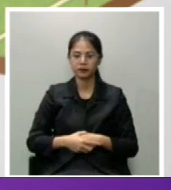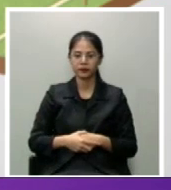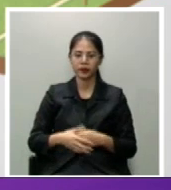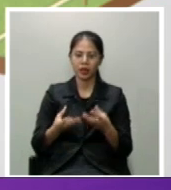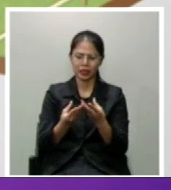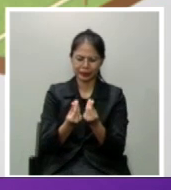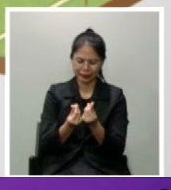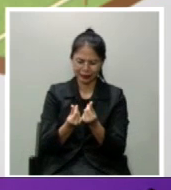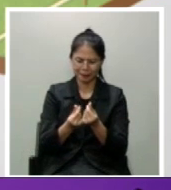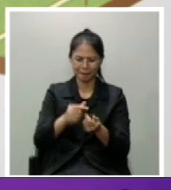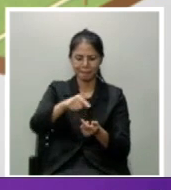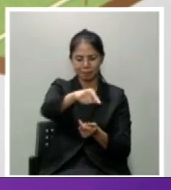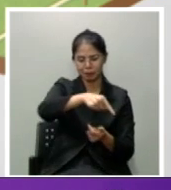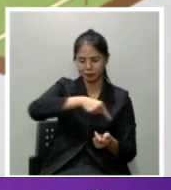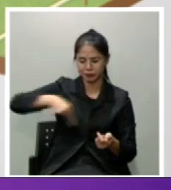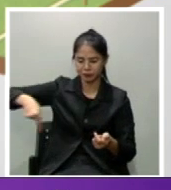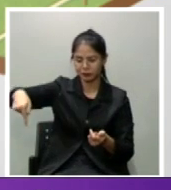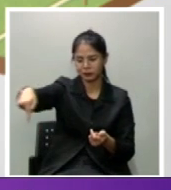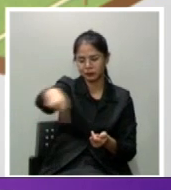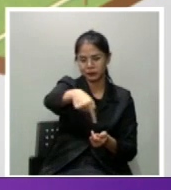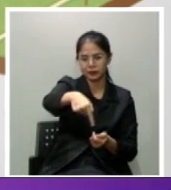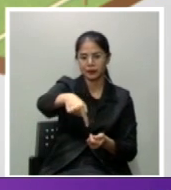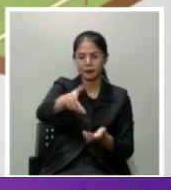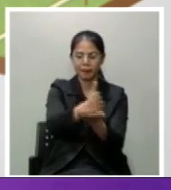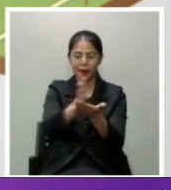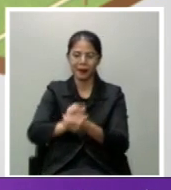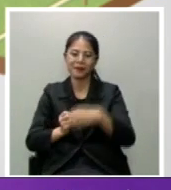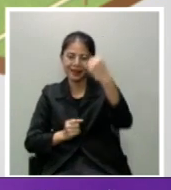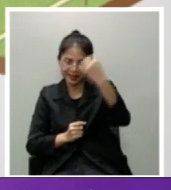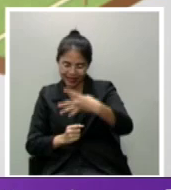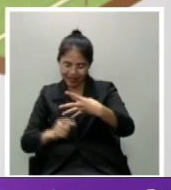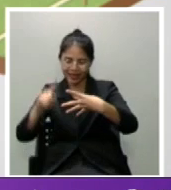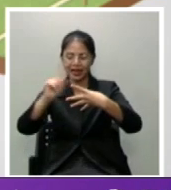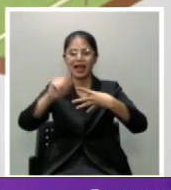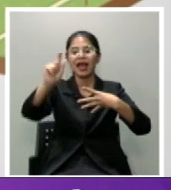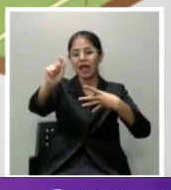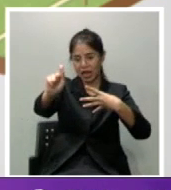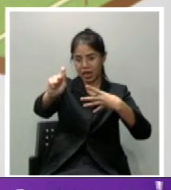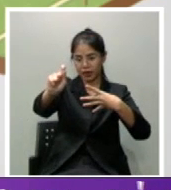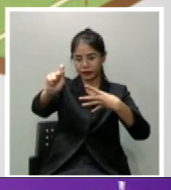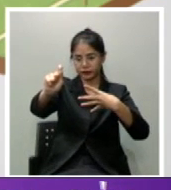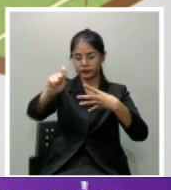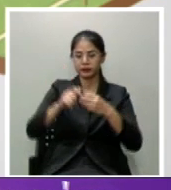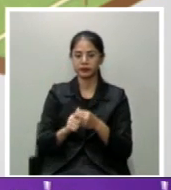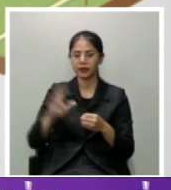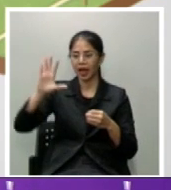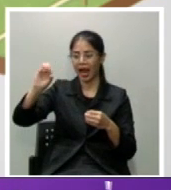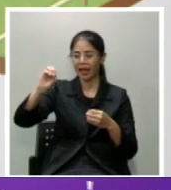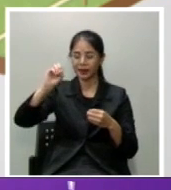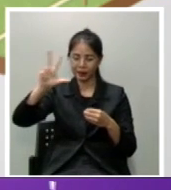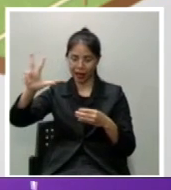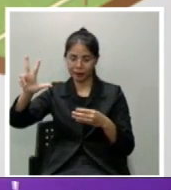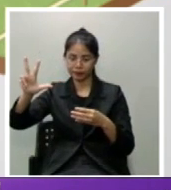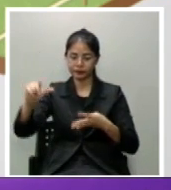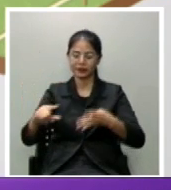น4โซนโซน A คือศูนย์เศรษฐกิจ53ไร่โซน B